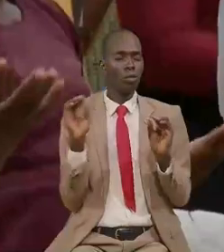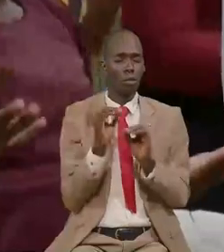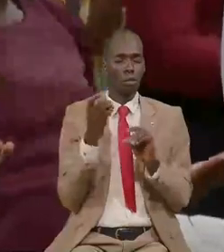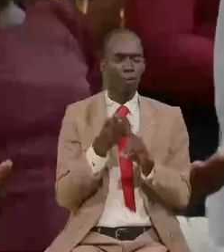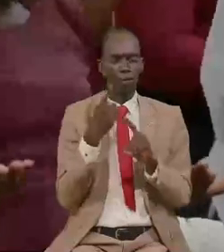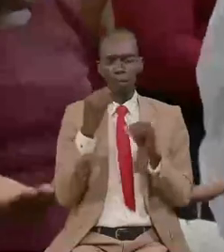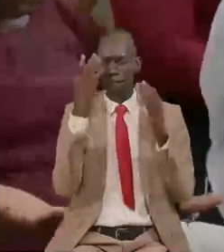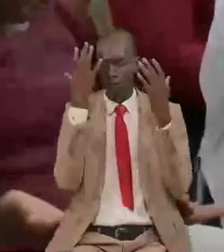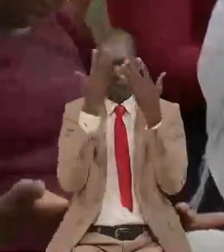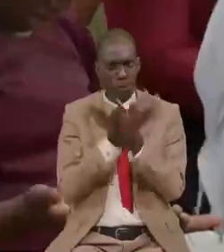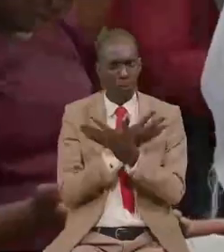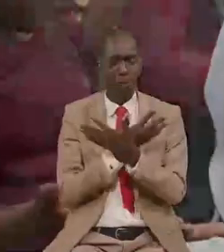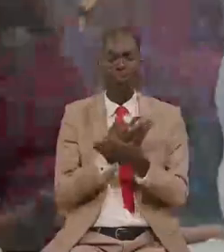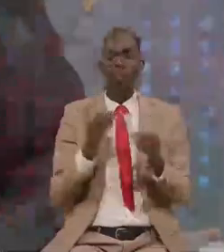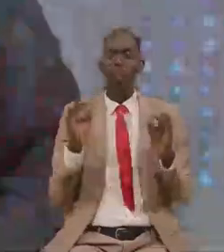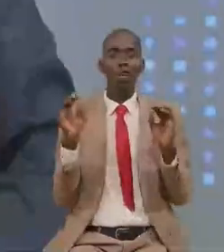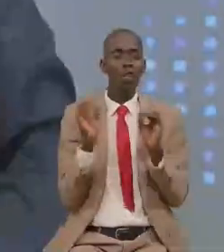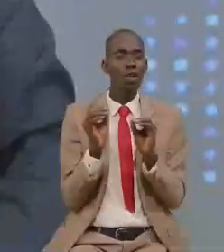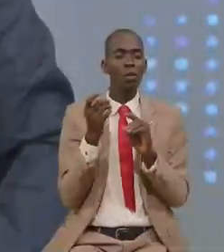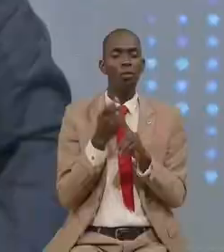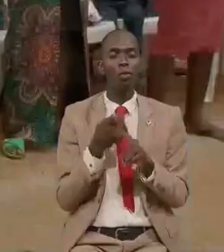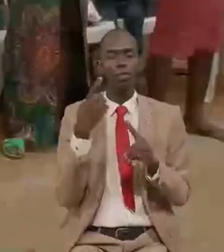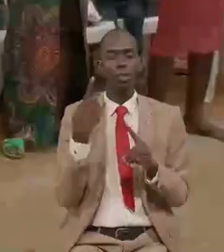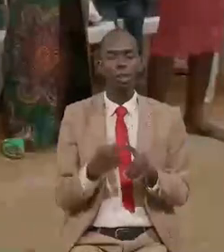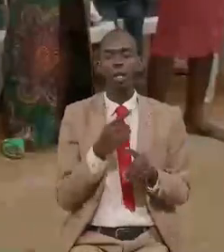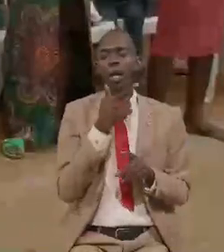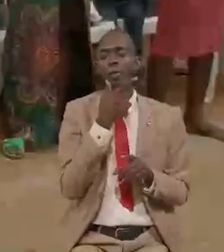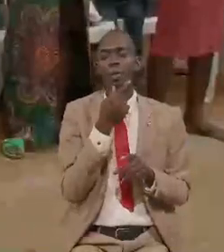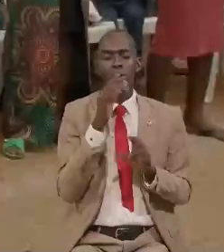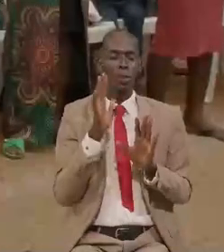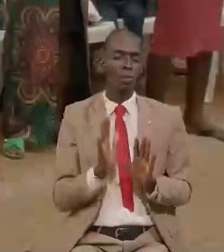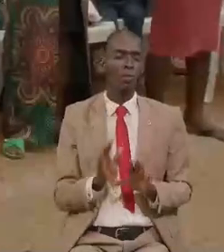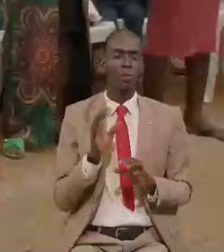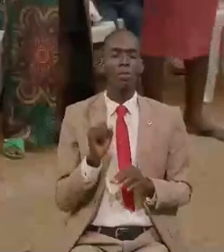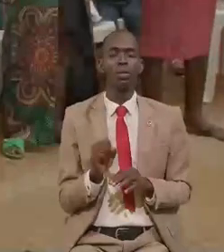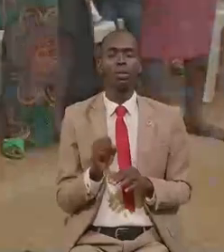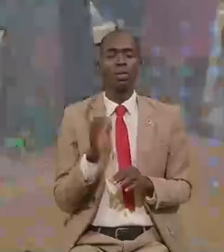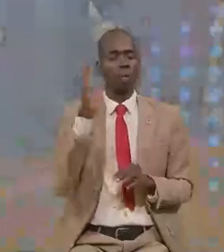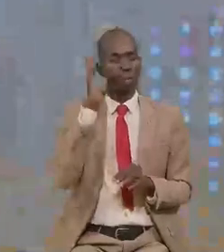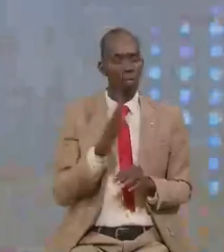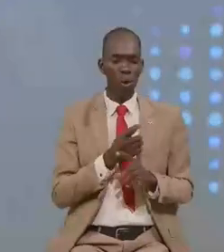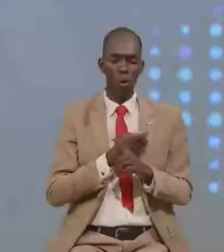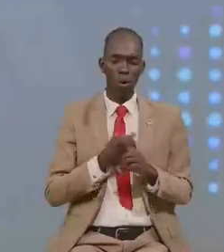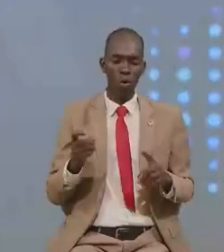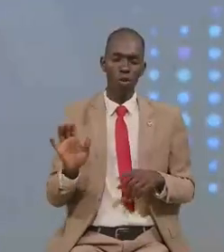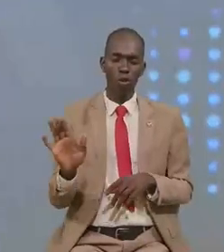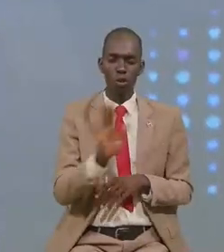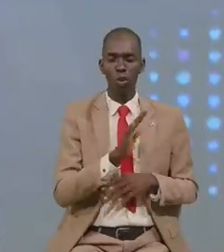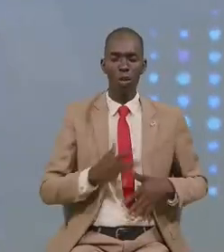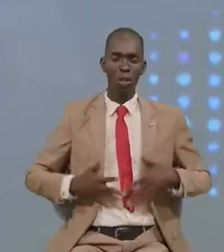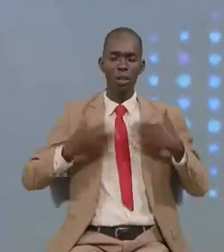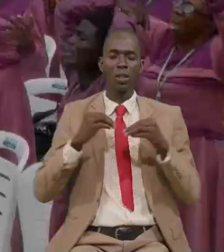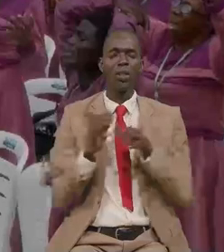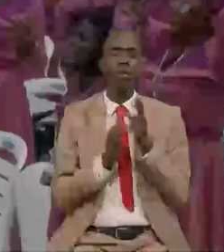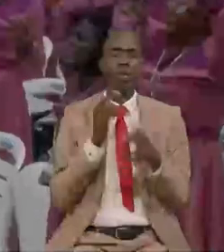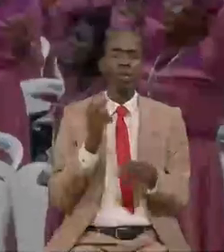ténèbres, rien des prétentieux ne pourra nuire à ta vie au nom de